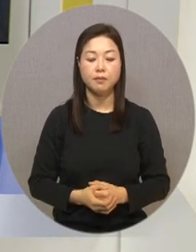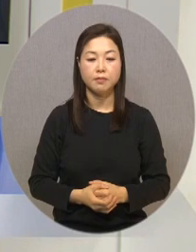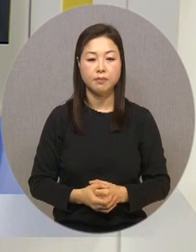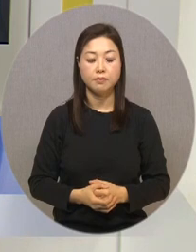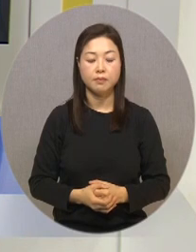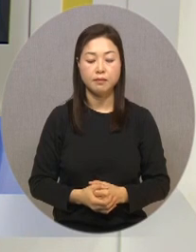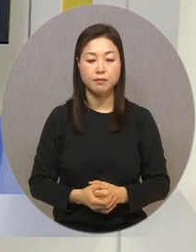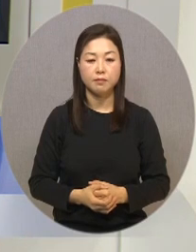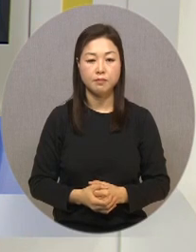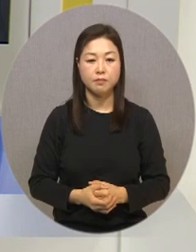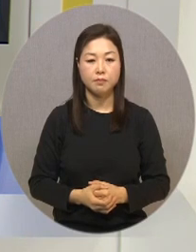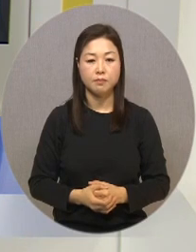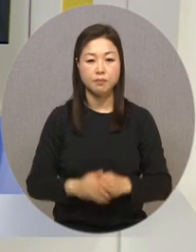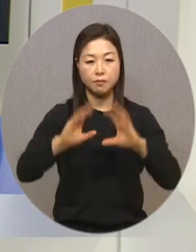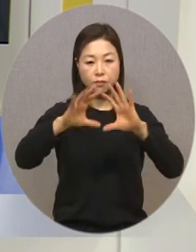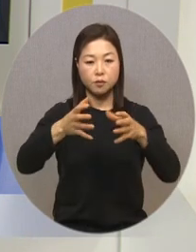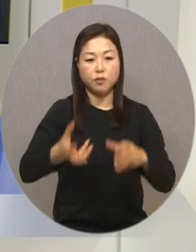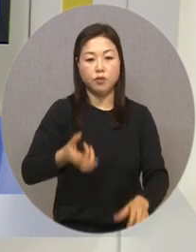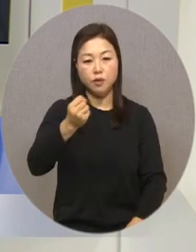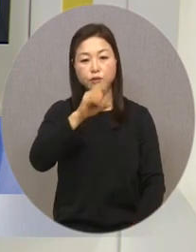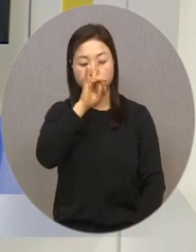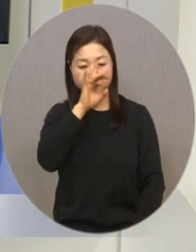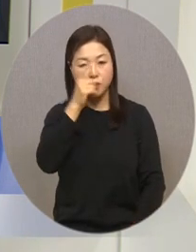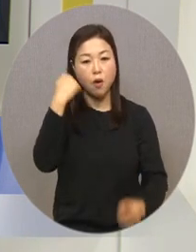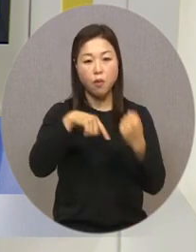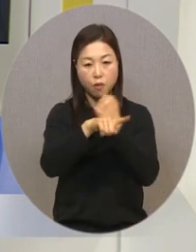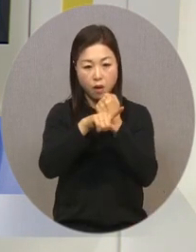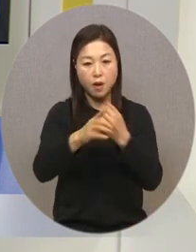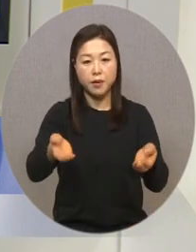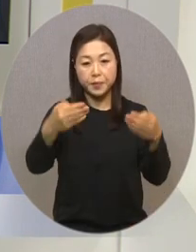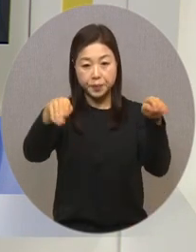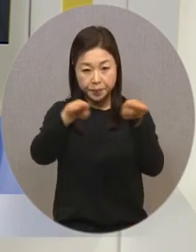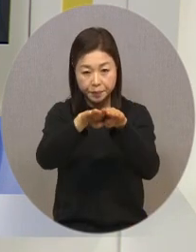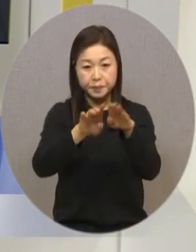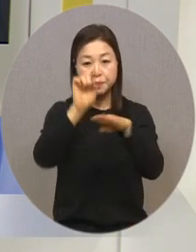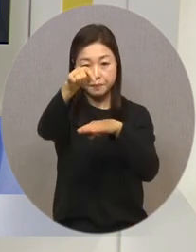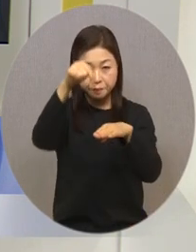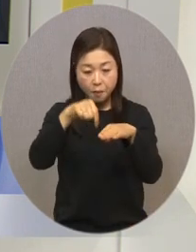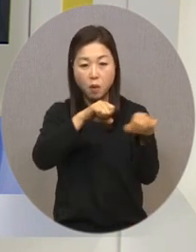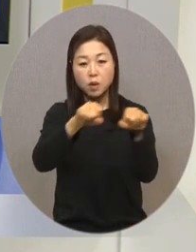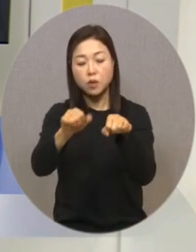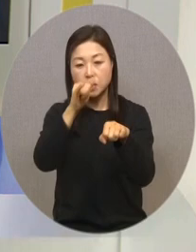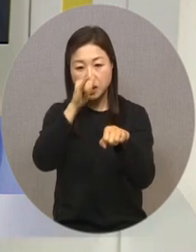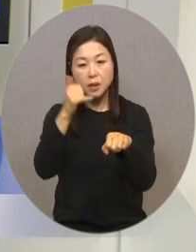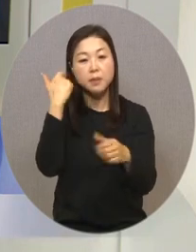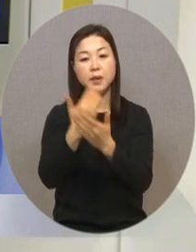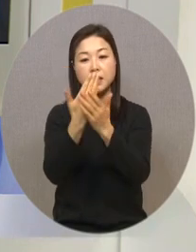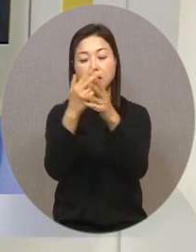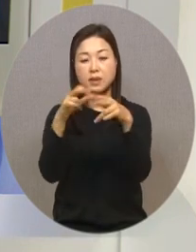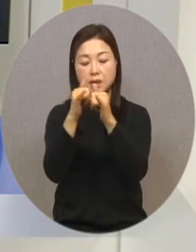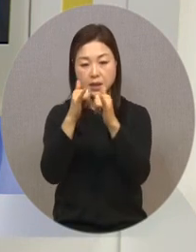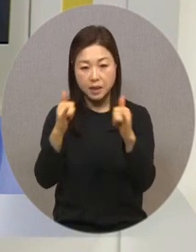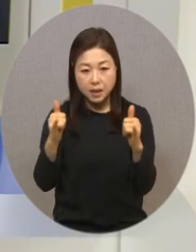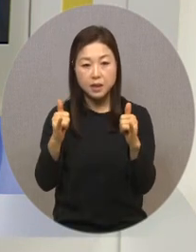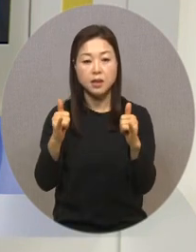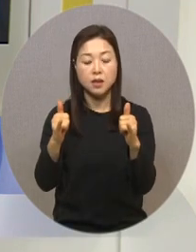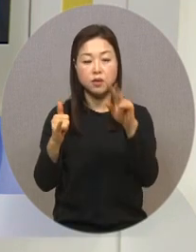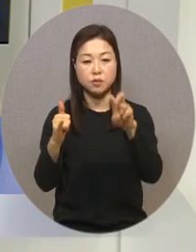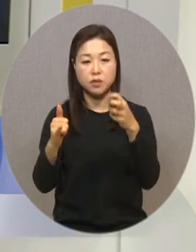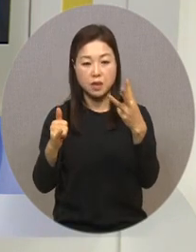다음 뉴스입니다. 국립중앙과학관이 국내외에서 활동하는 발달장애 작가 23명의 작품을